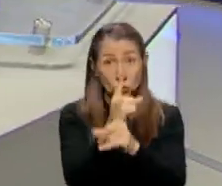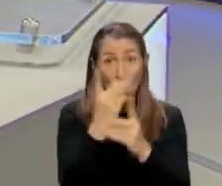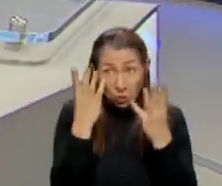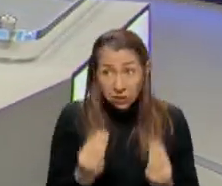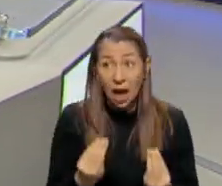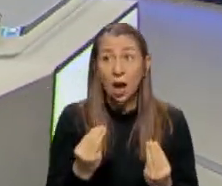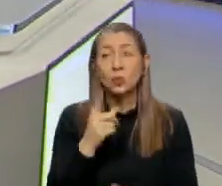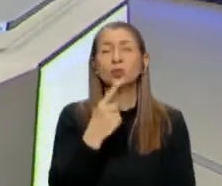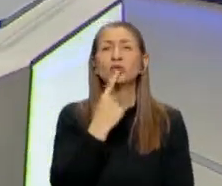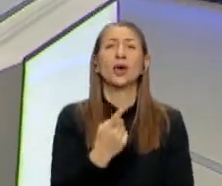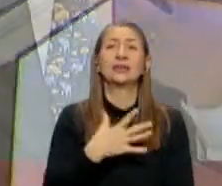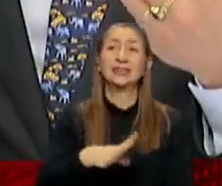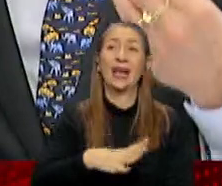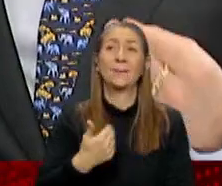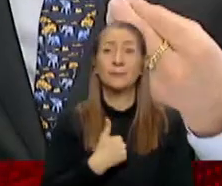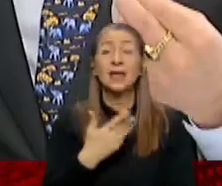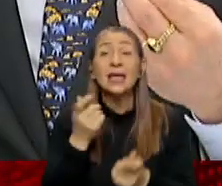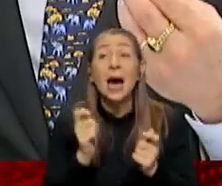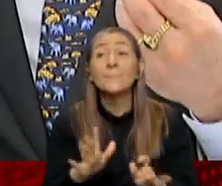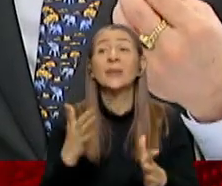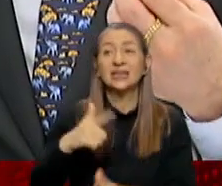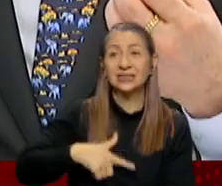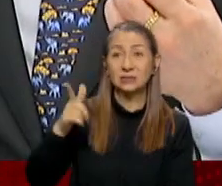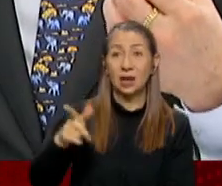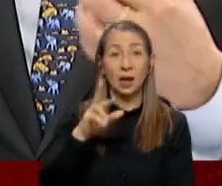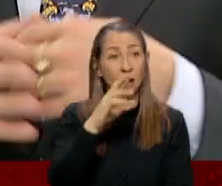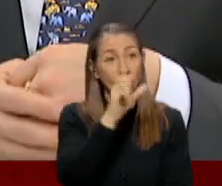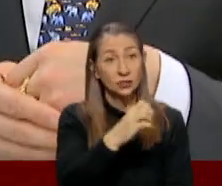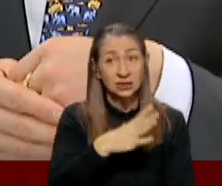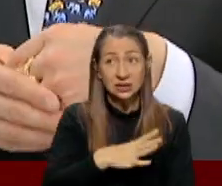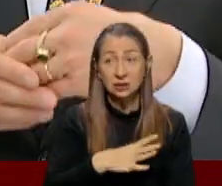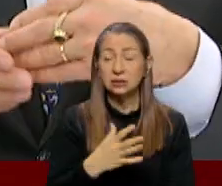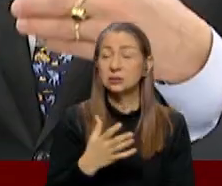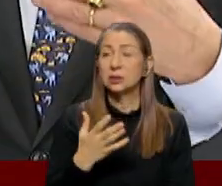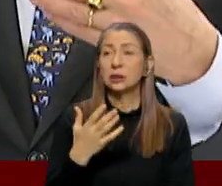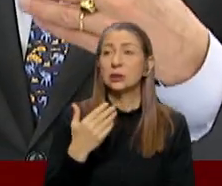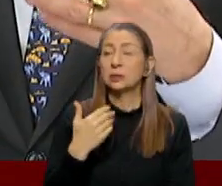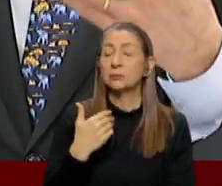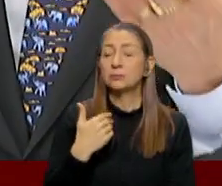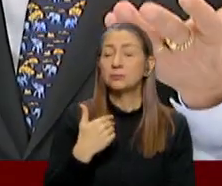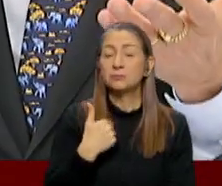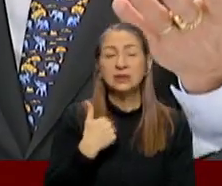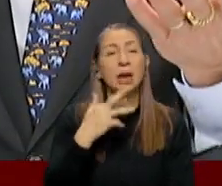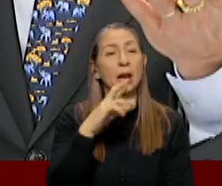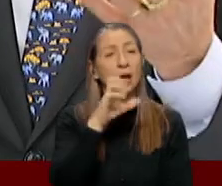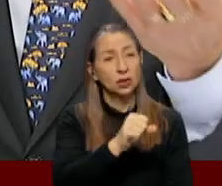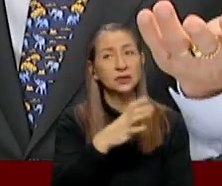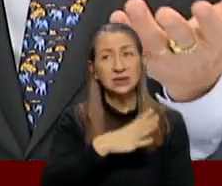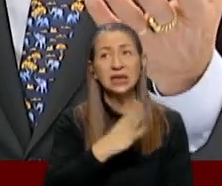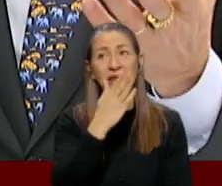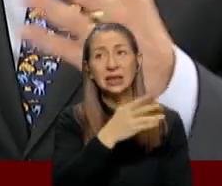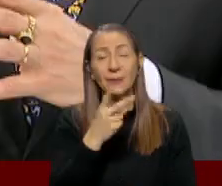gelebilsek de bunu söyleyebilsem isterim yapmayın bunu İzmir'e randevu talep etseniz biz randevuda talep edip